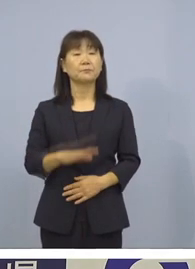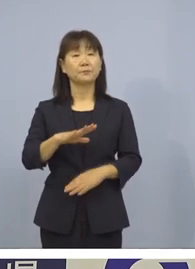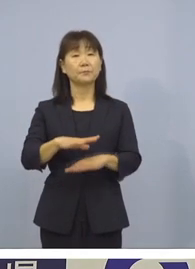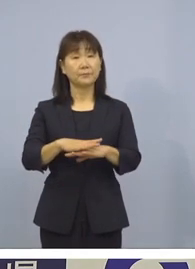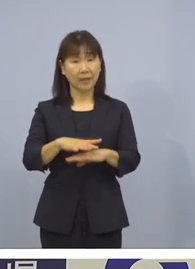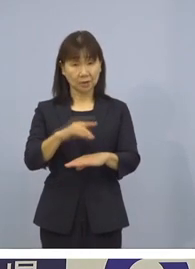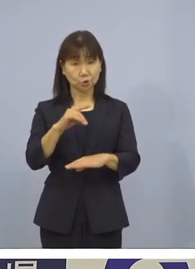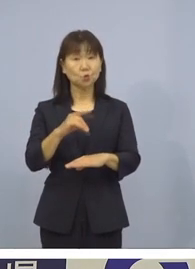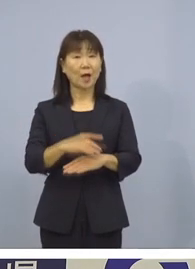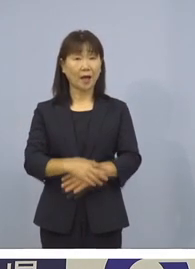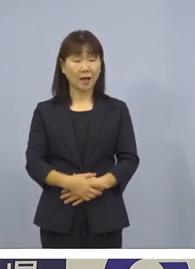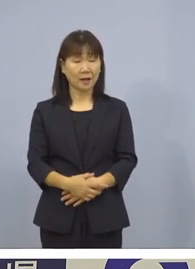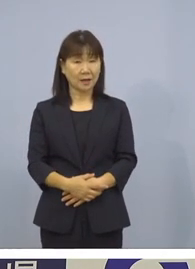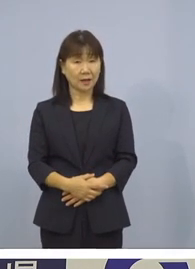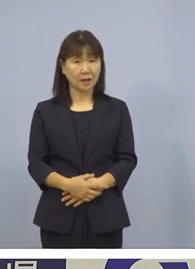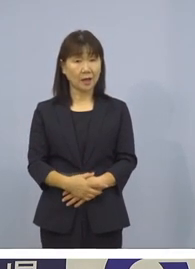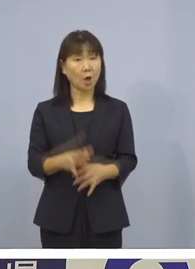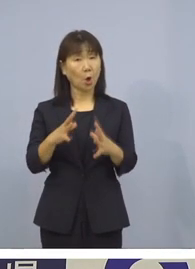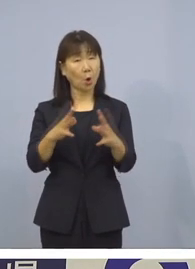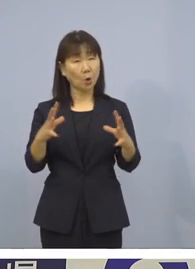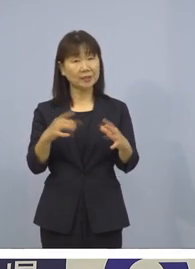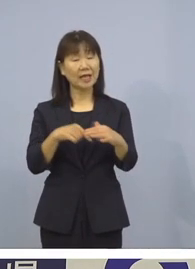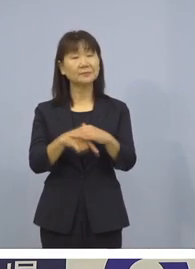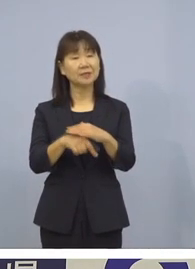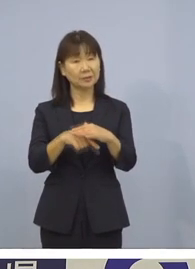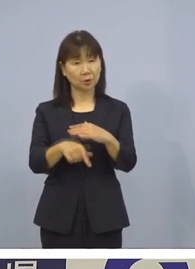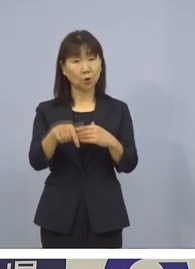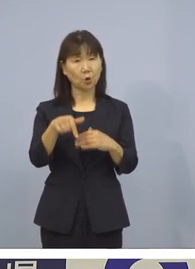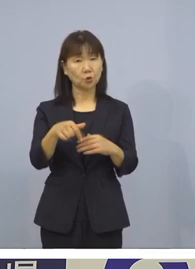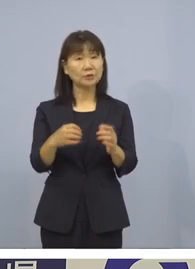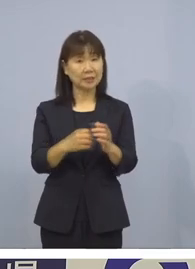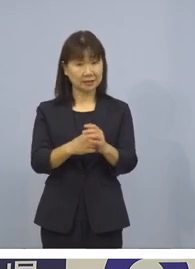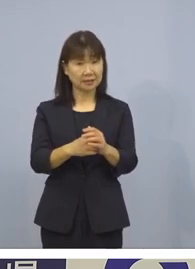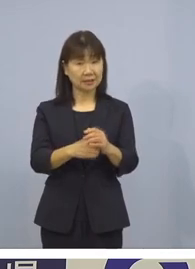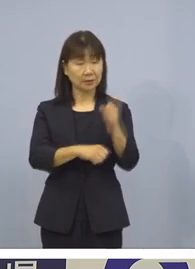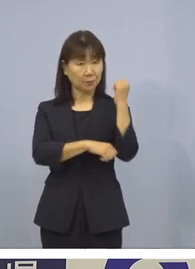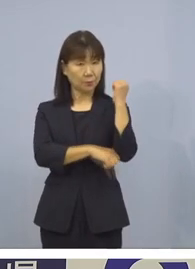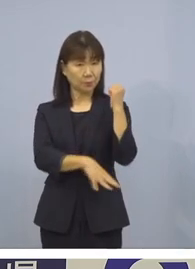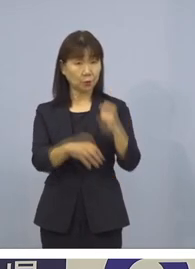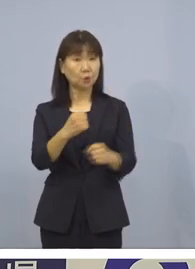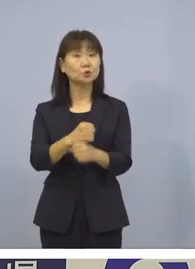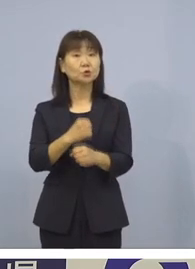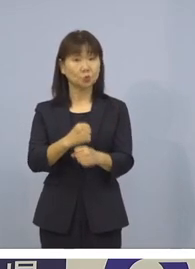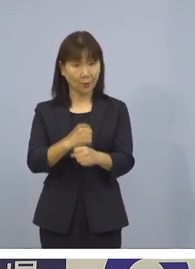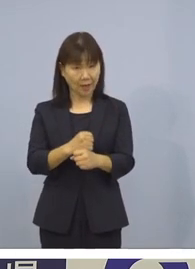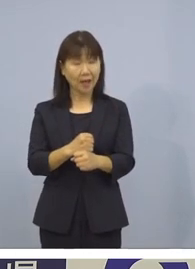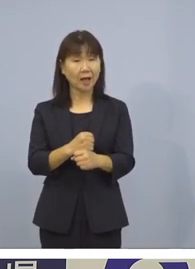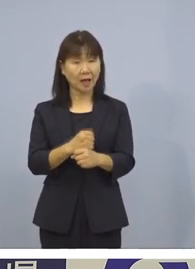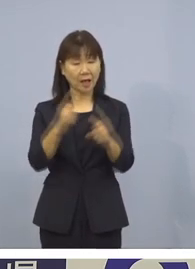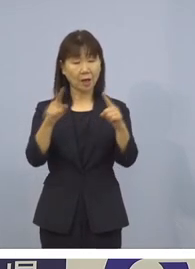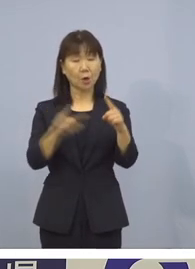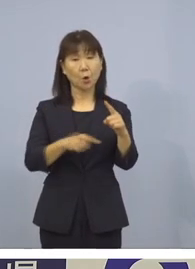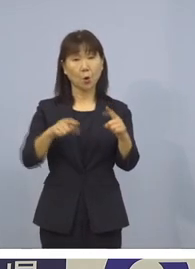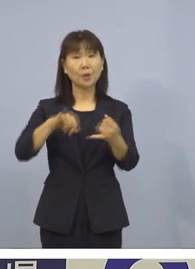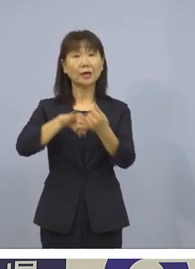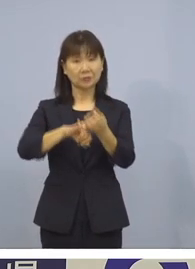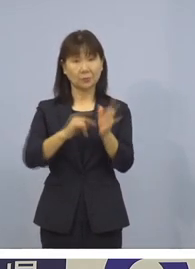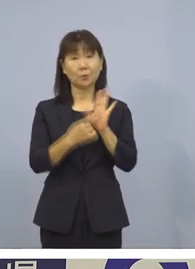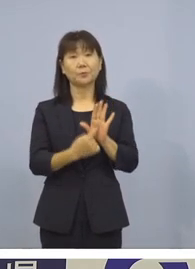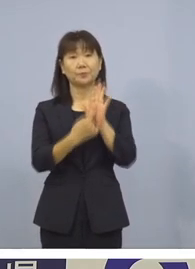ね、やっぱりその大きな意味での布石を打つっていうのは、まあ、公約でも述べましたが、